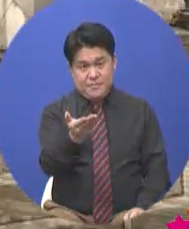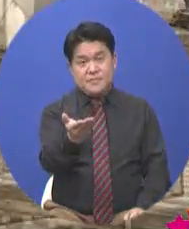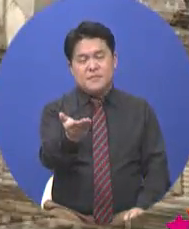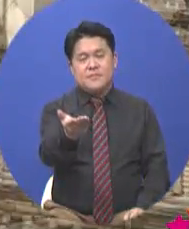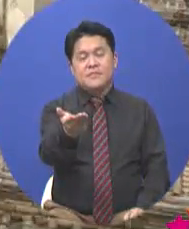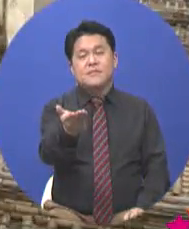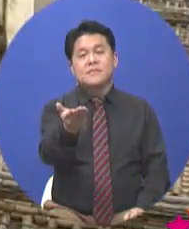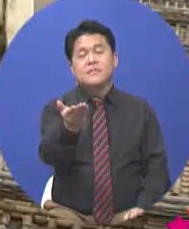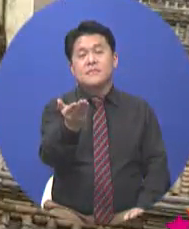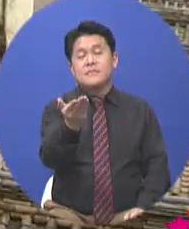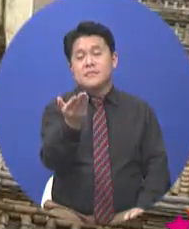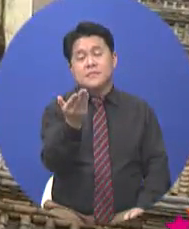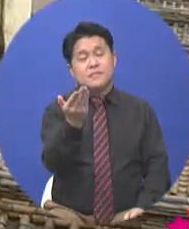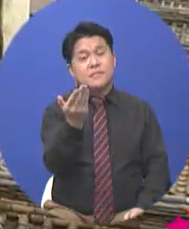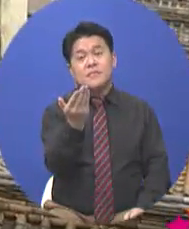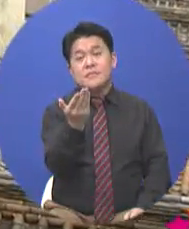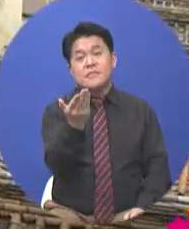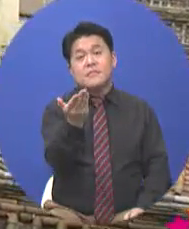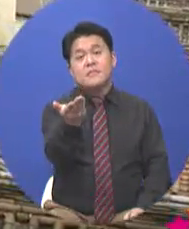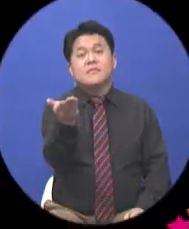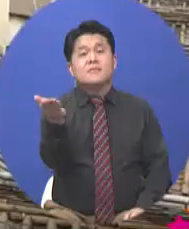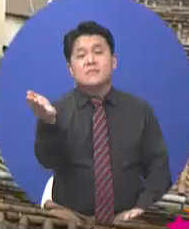정해주면 사랑했던